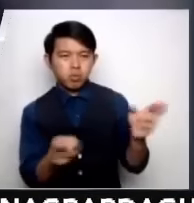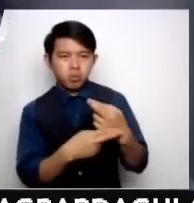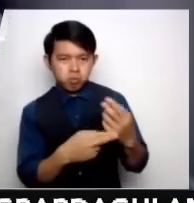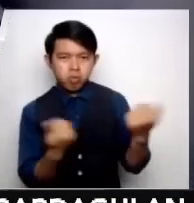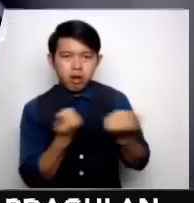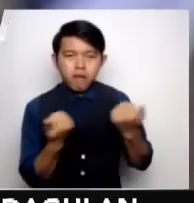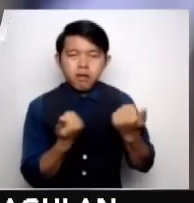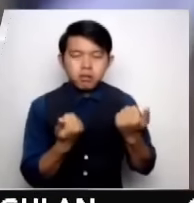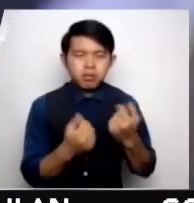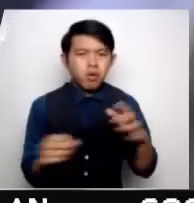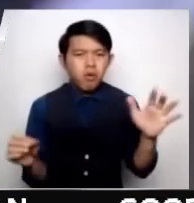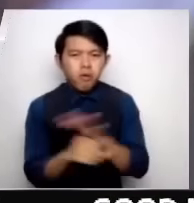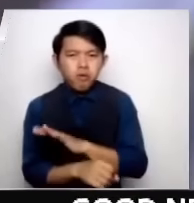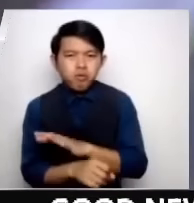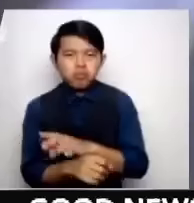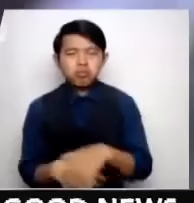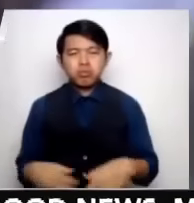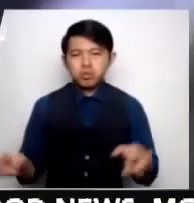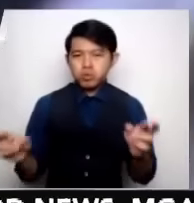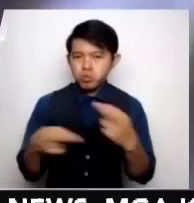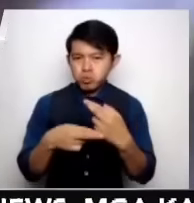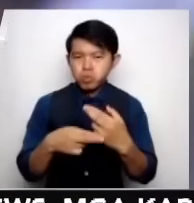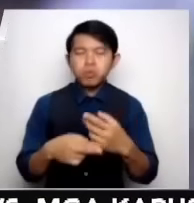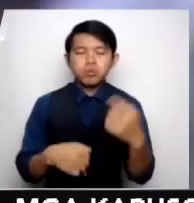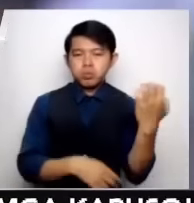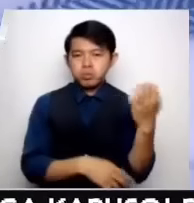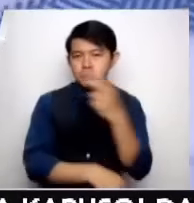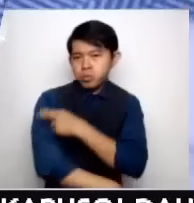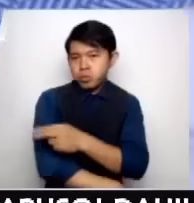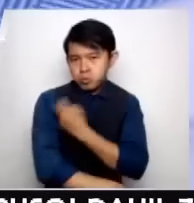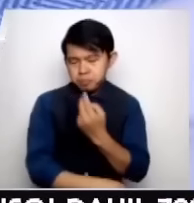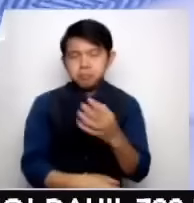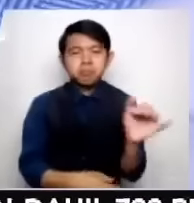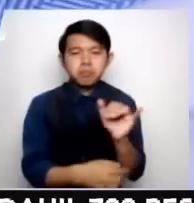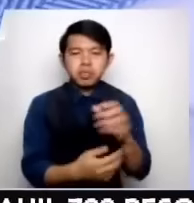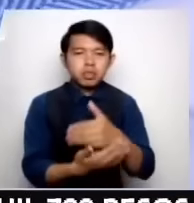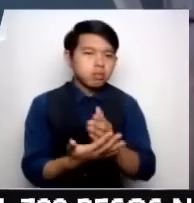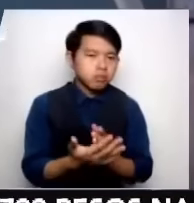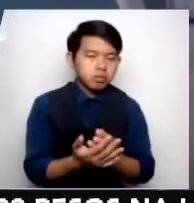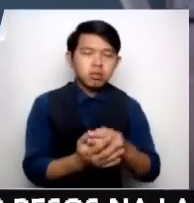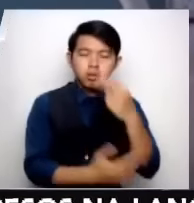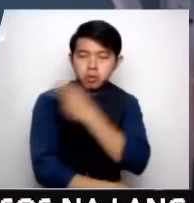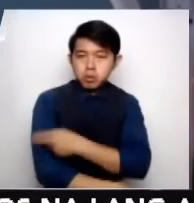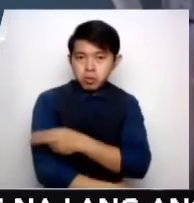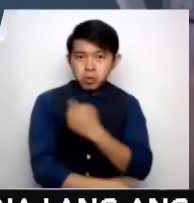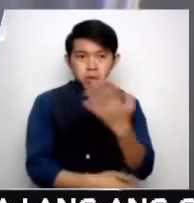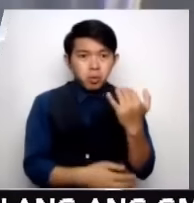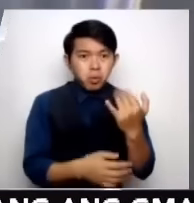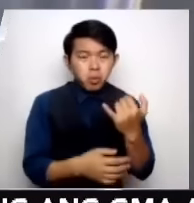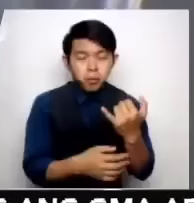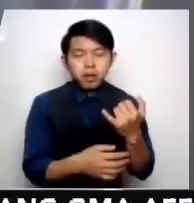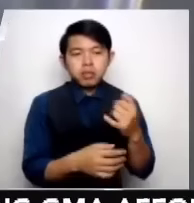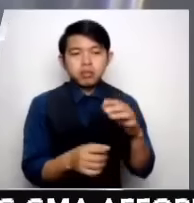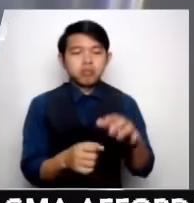rin ang sitwasyon sa isang pribadong ospital sa lungsod. Karaniwan daw na dahilan ng confinement ang stroke,